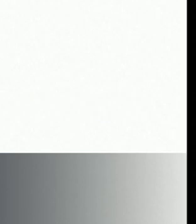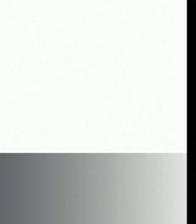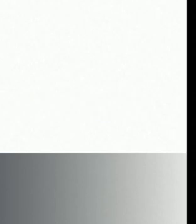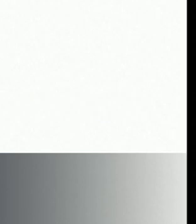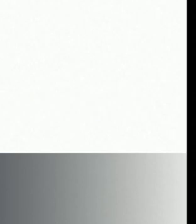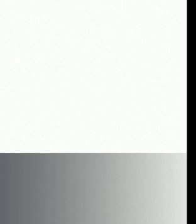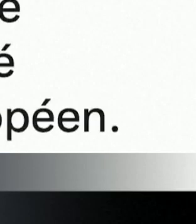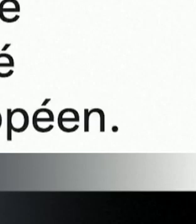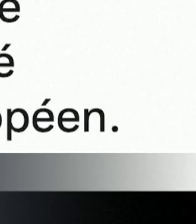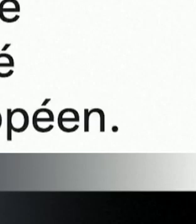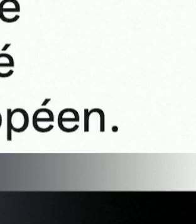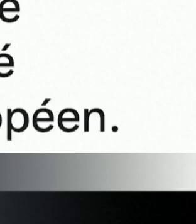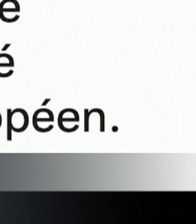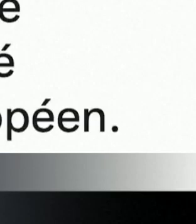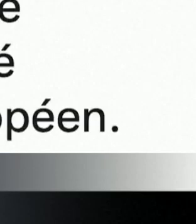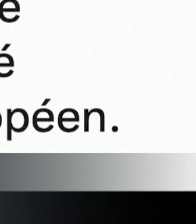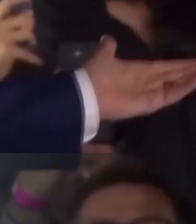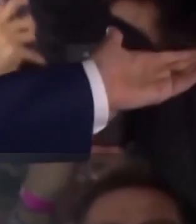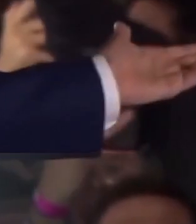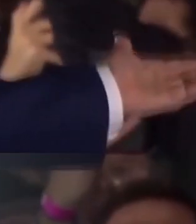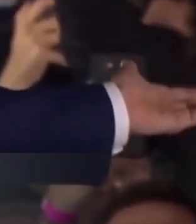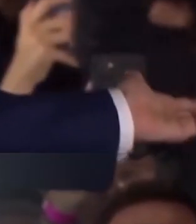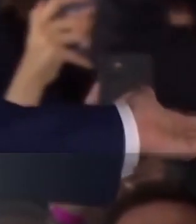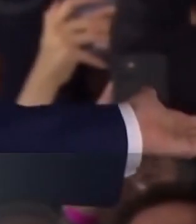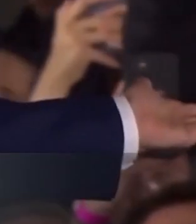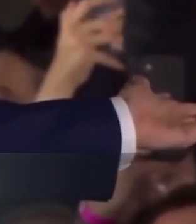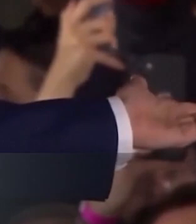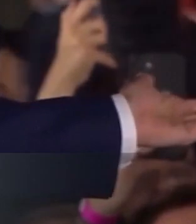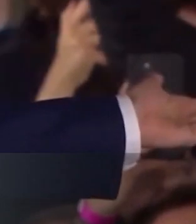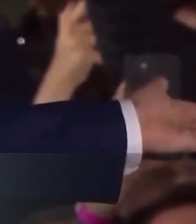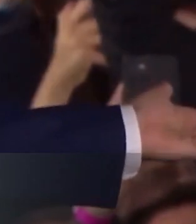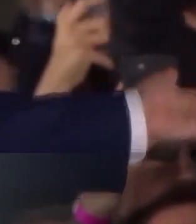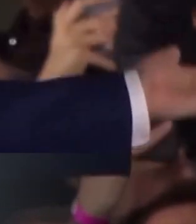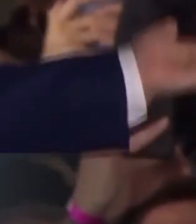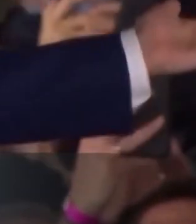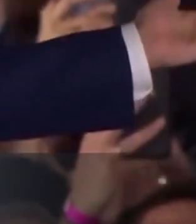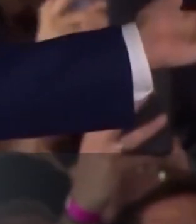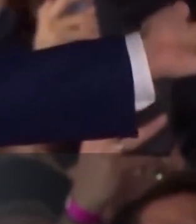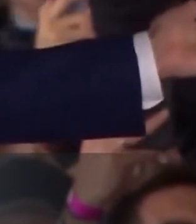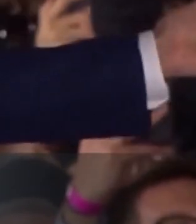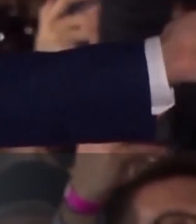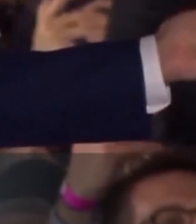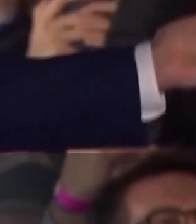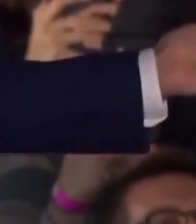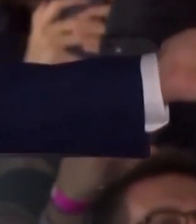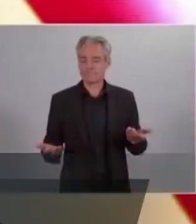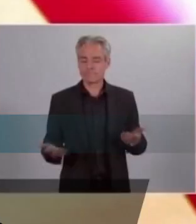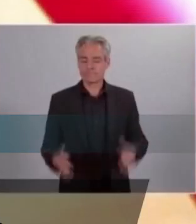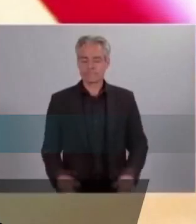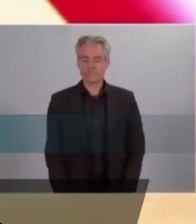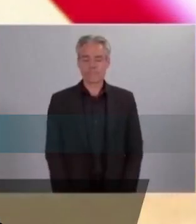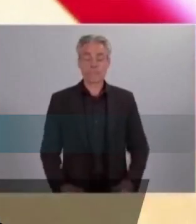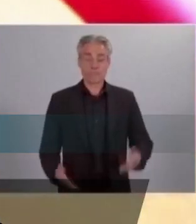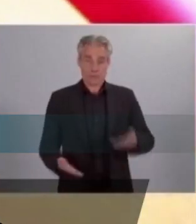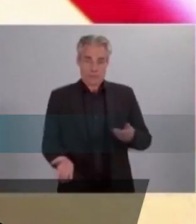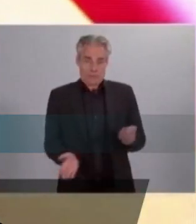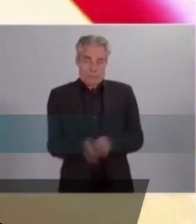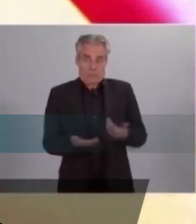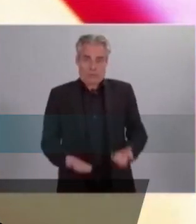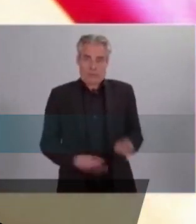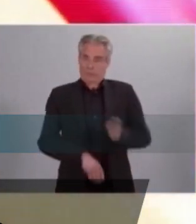欧洲领导人纷纷致电祝贺。马克宏在胜选演说中强调，要当全法国人的总统。 Dès à